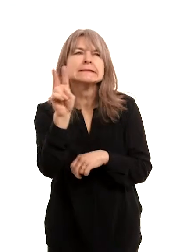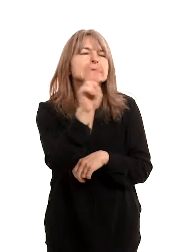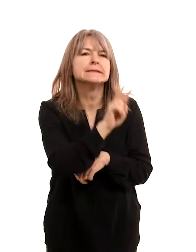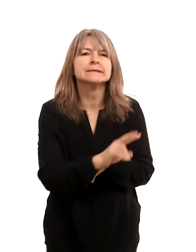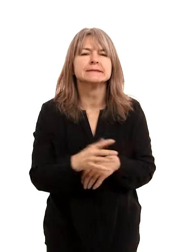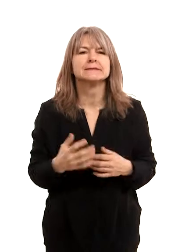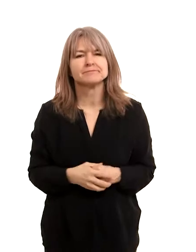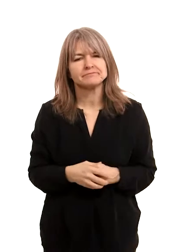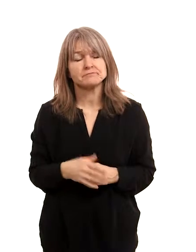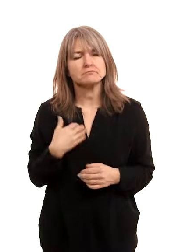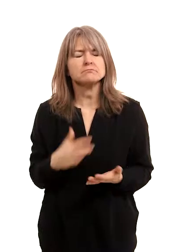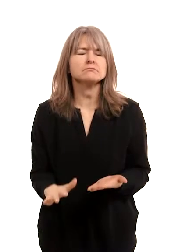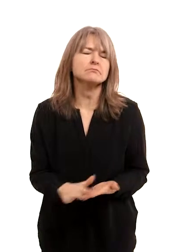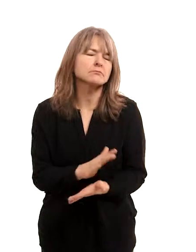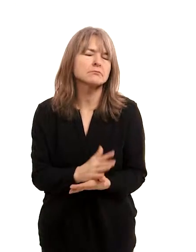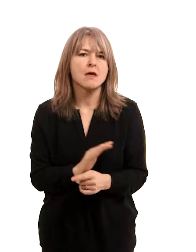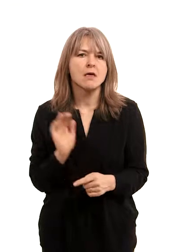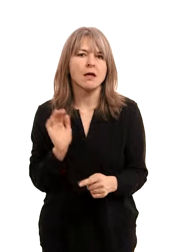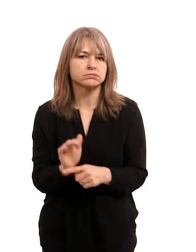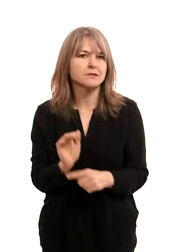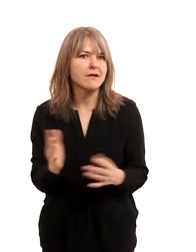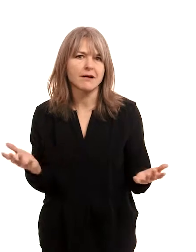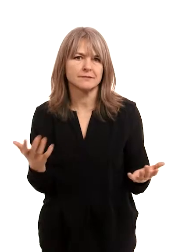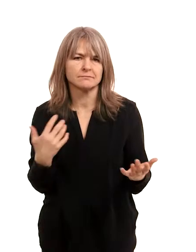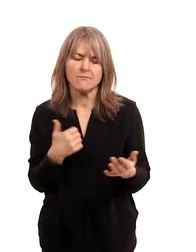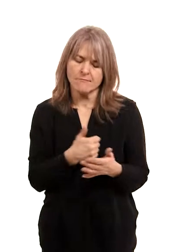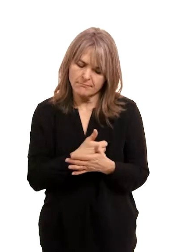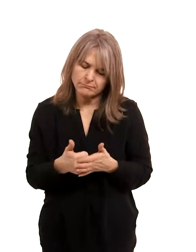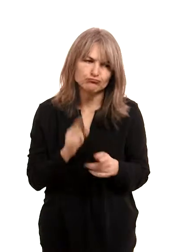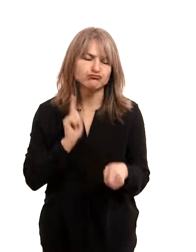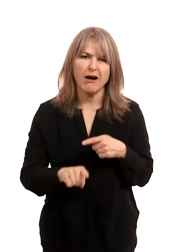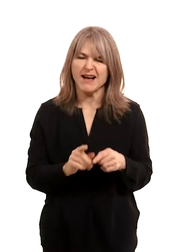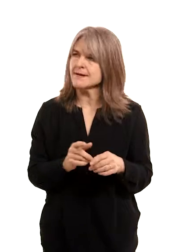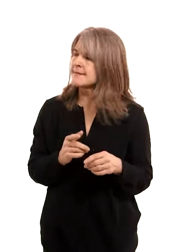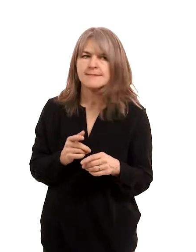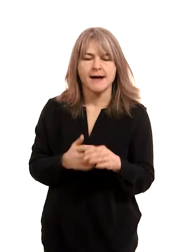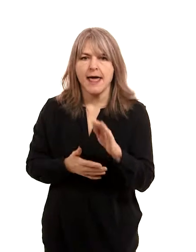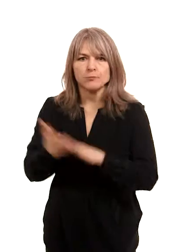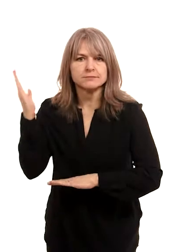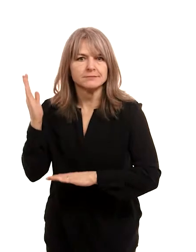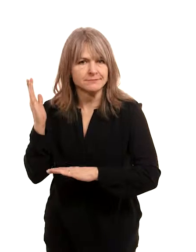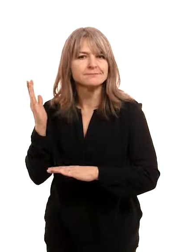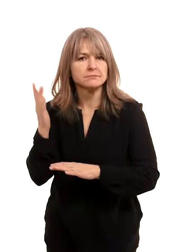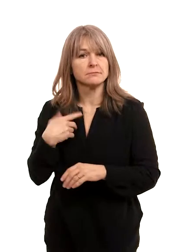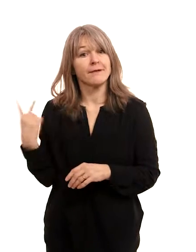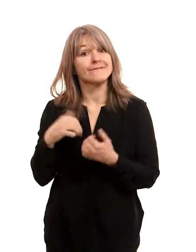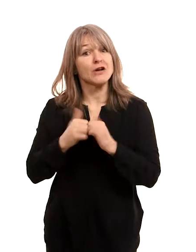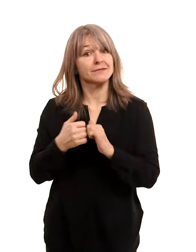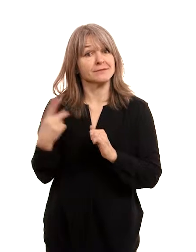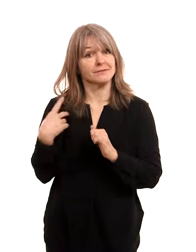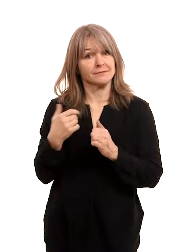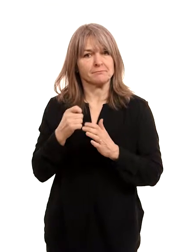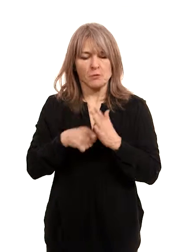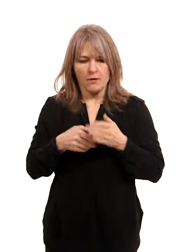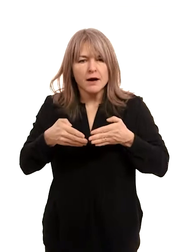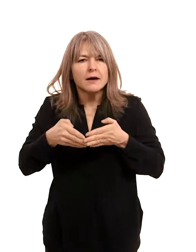allan, fi tu allan mor aml a fi'n gallu. So, fi a ffrind wedi prynu caiac,